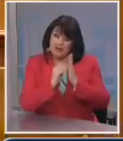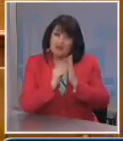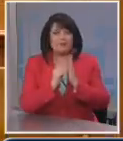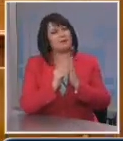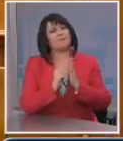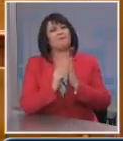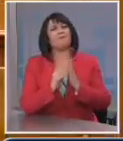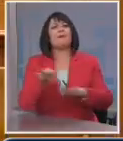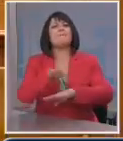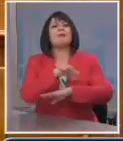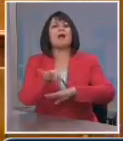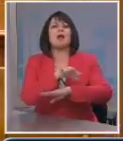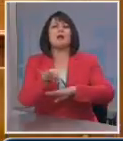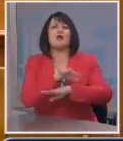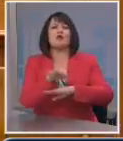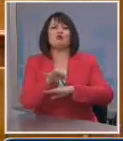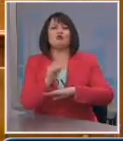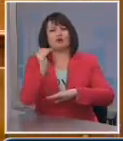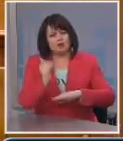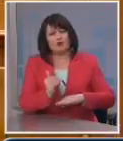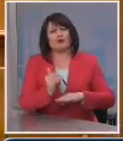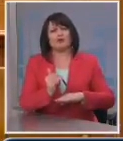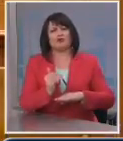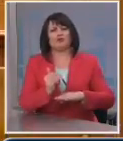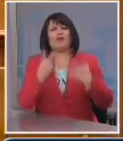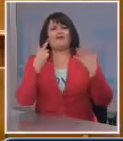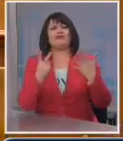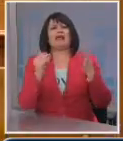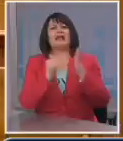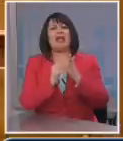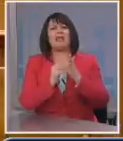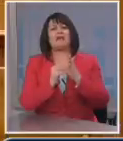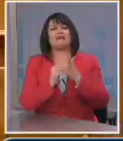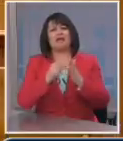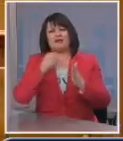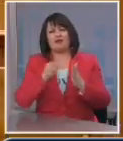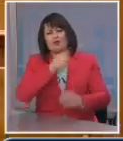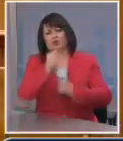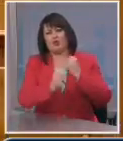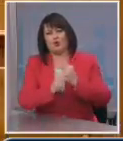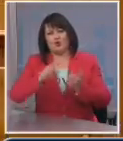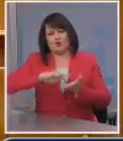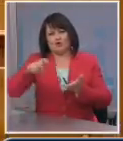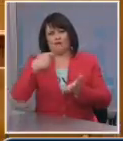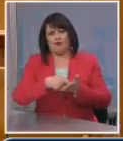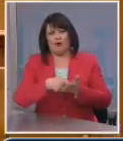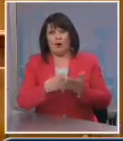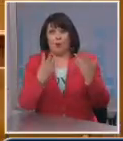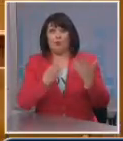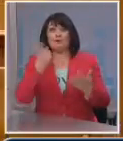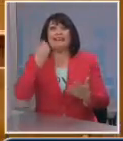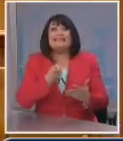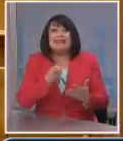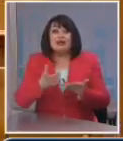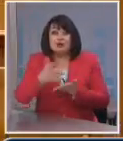Πάρτε παράδειγμα ένα μηχανικό με το κατώτατο τεκμαρτό εισόδημα, 7.000 ευρώ περίπου το χρόνο. Εισφορές και φόρος θα ξεπερνούν το 80%